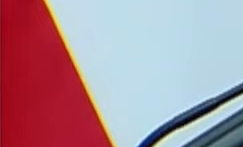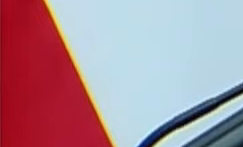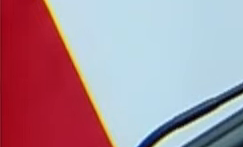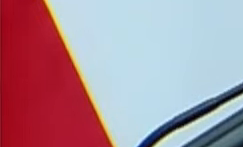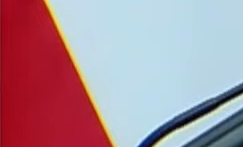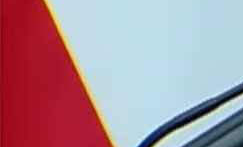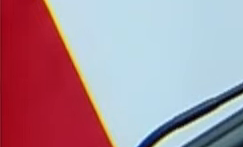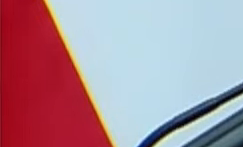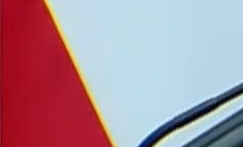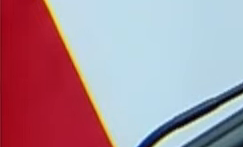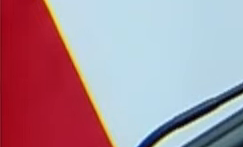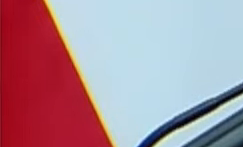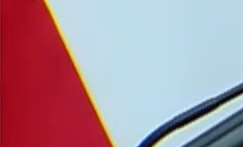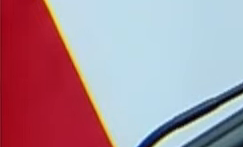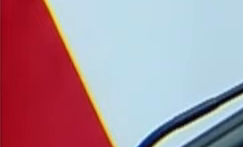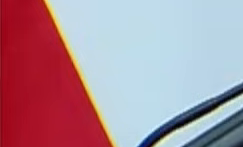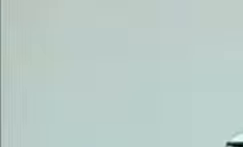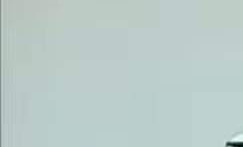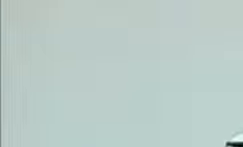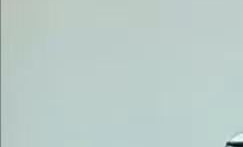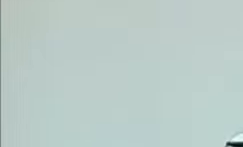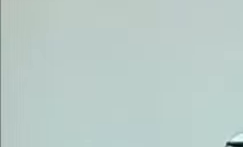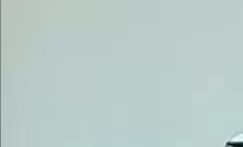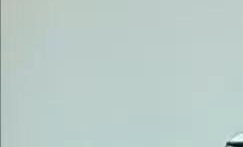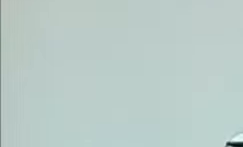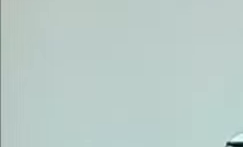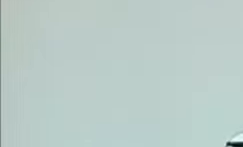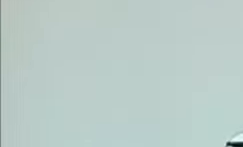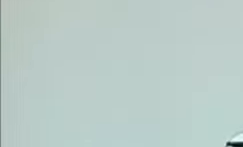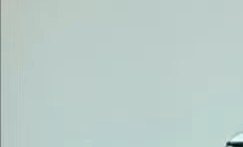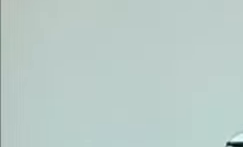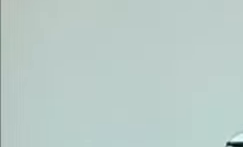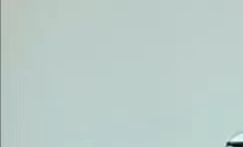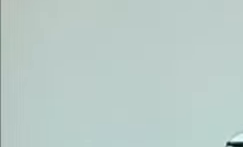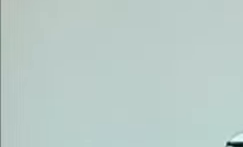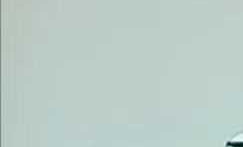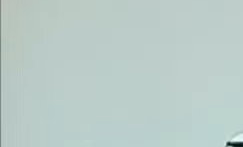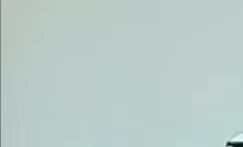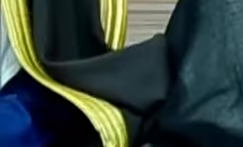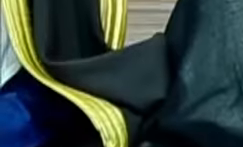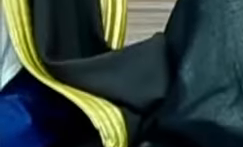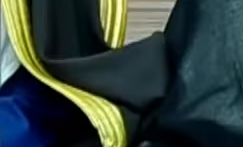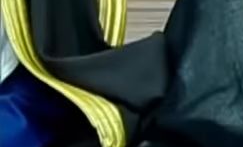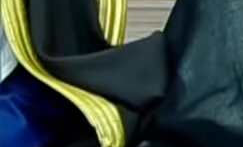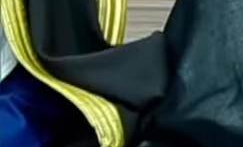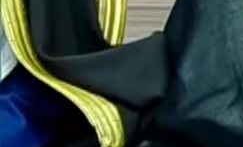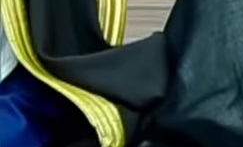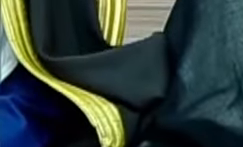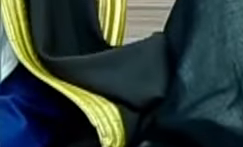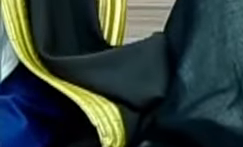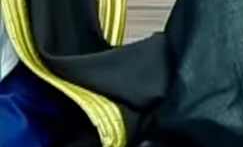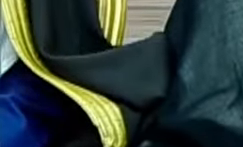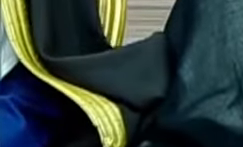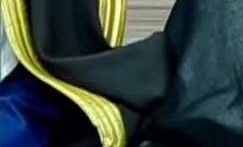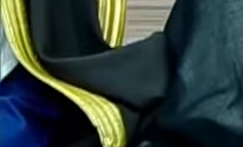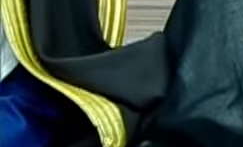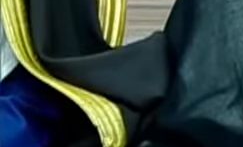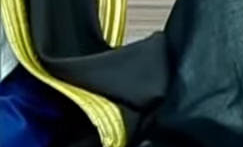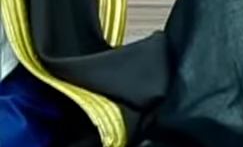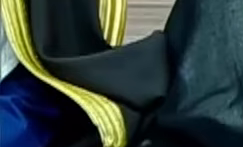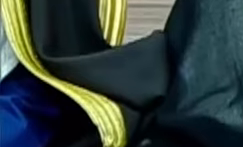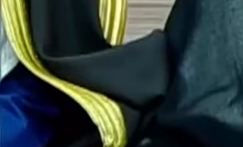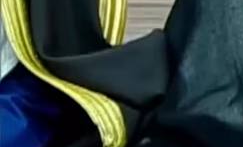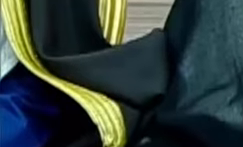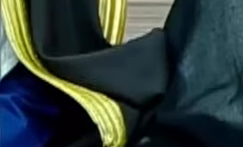وإننا لنقدر كذلك الدور الكبير الذي يؤديه النادي الكويتي